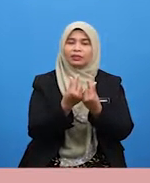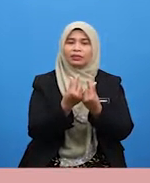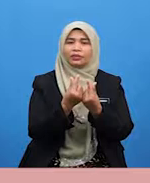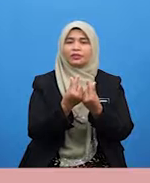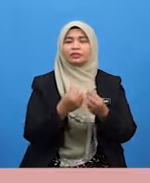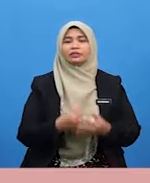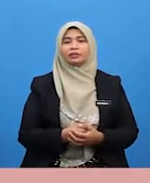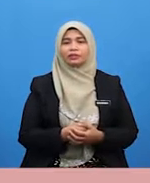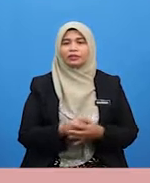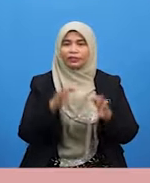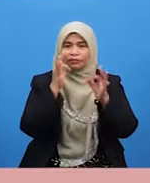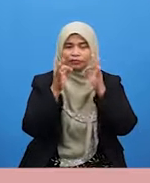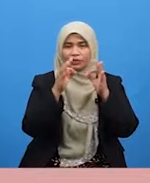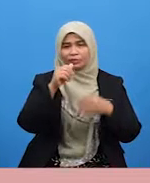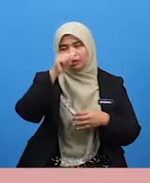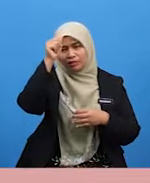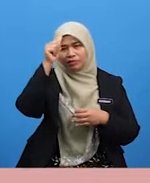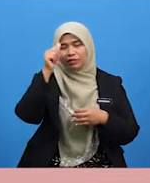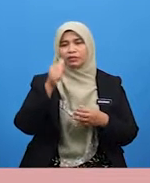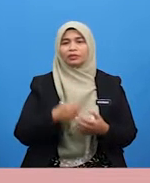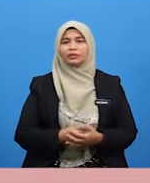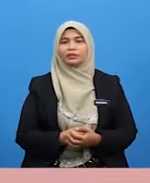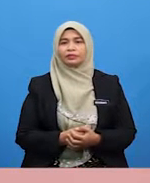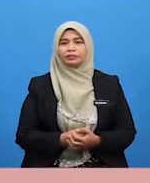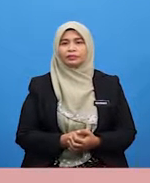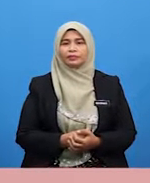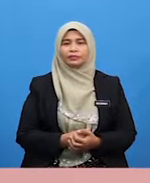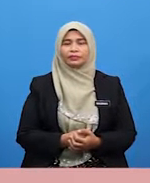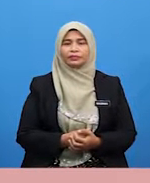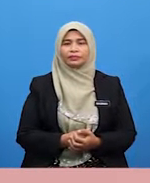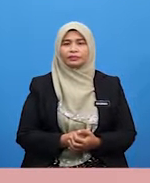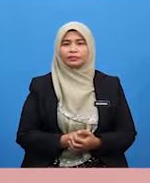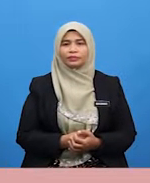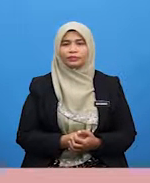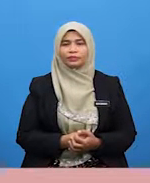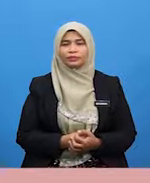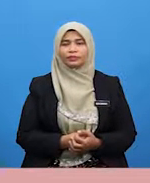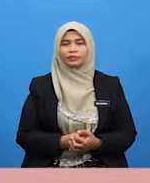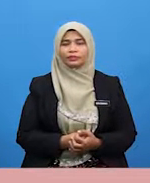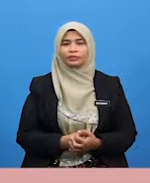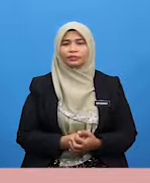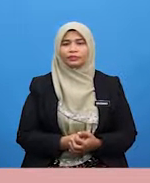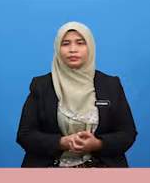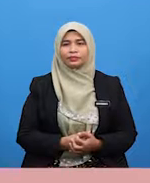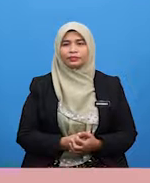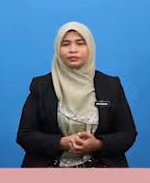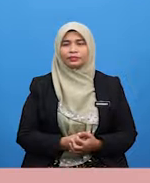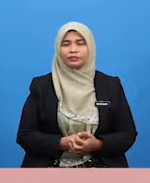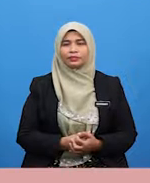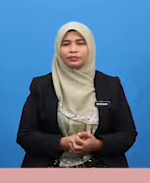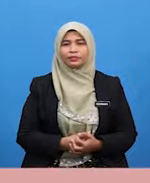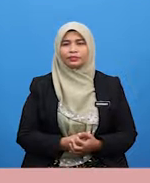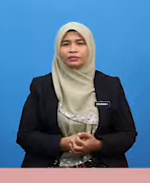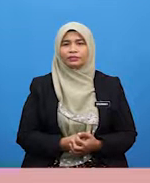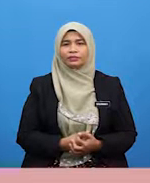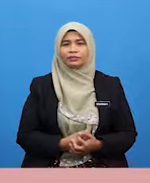5. Firman Allah Subhanahu Wa Taala, "A'udzu billahi minasyaitonir rajim. Alam tara